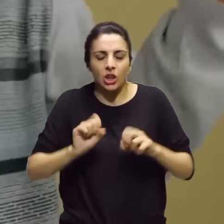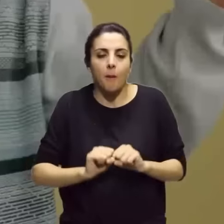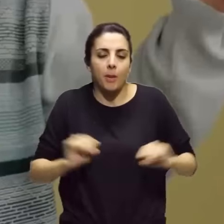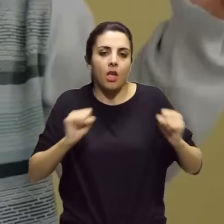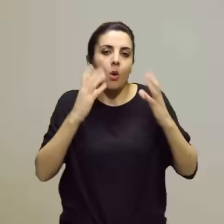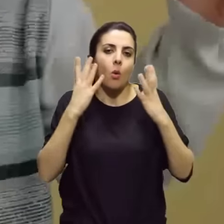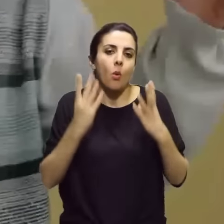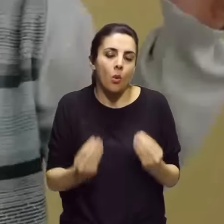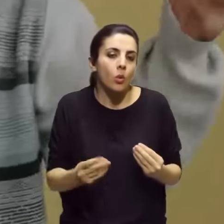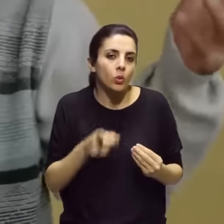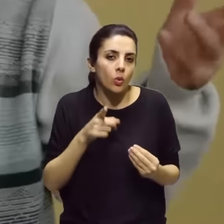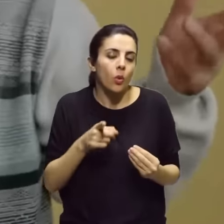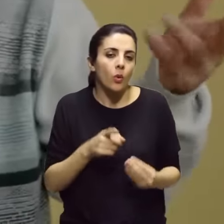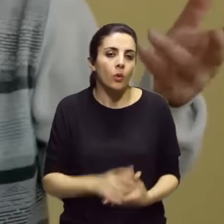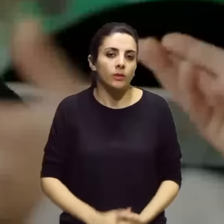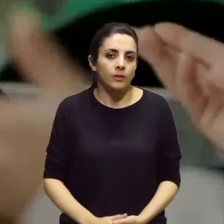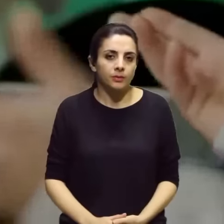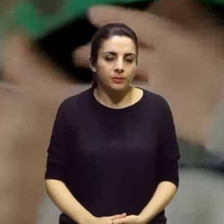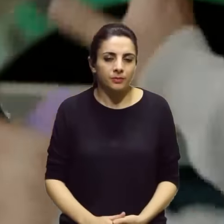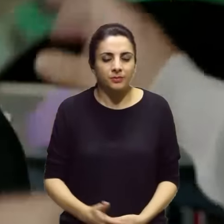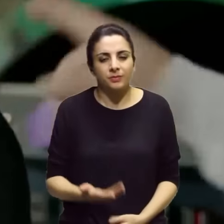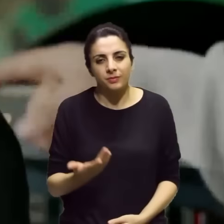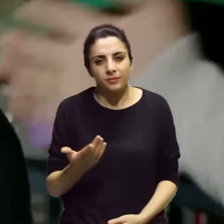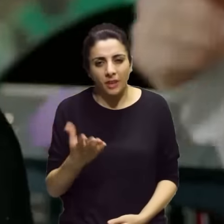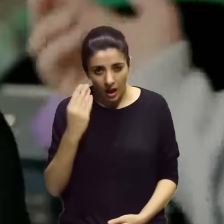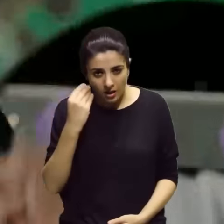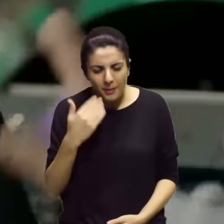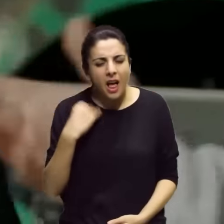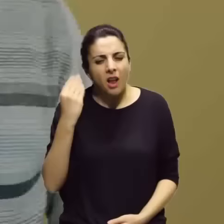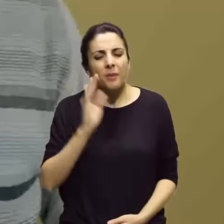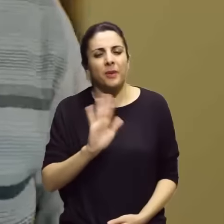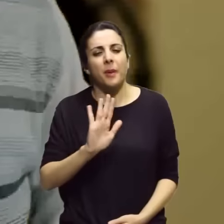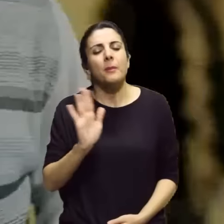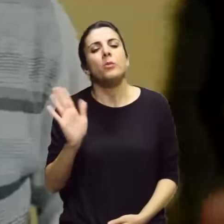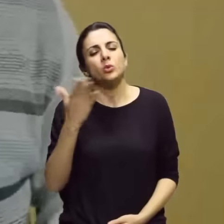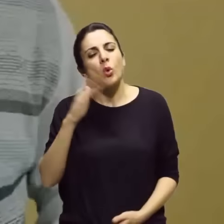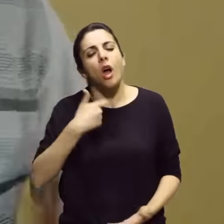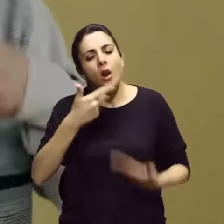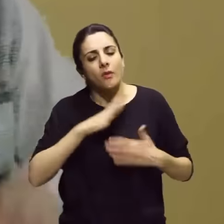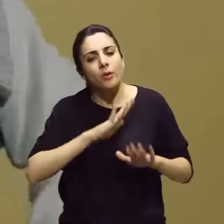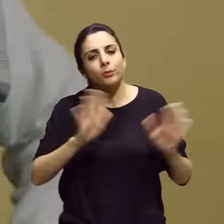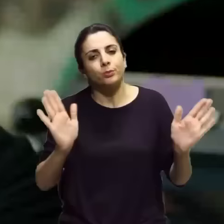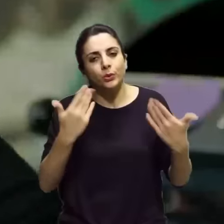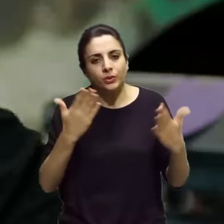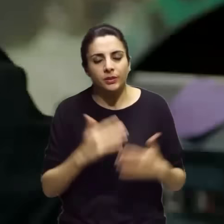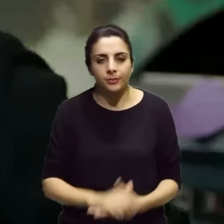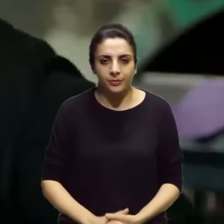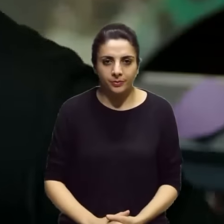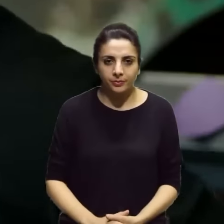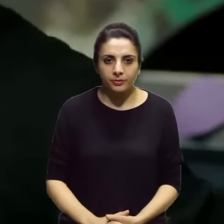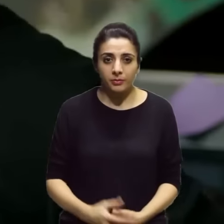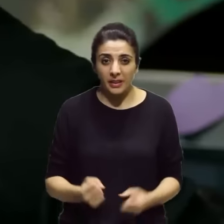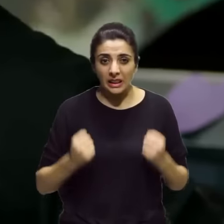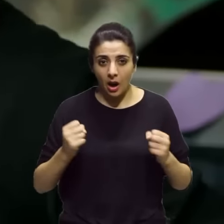patlama mevzuatı. Yani anladın ben anladım. Neyse ben sana anlatayım sonra onu ben anladım.